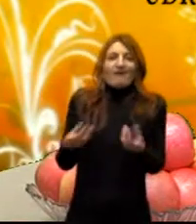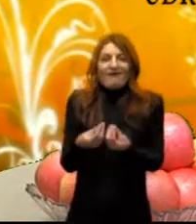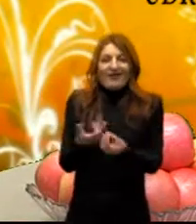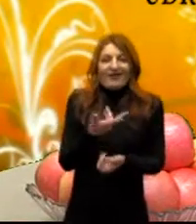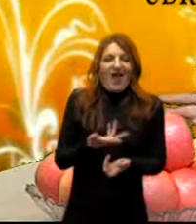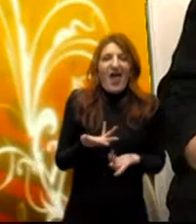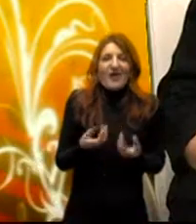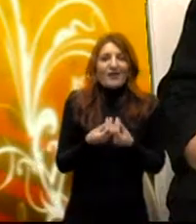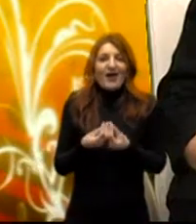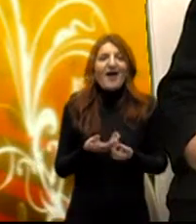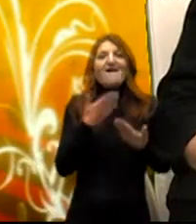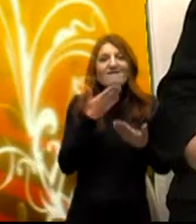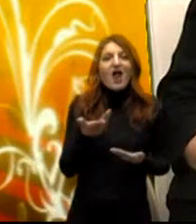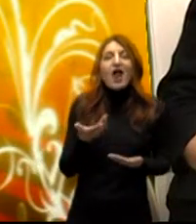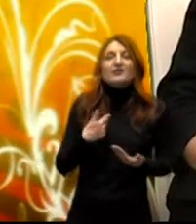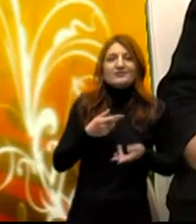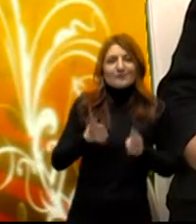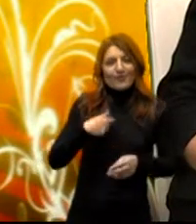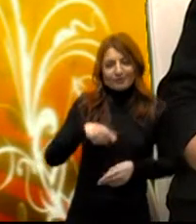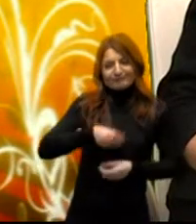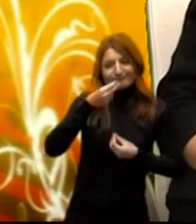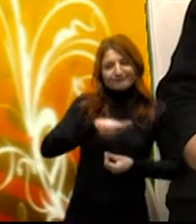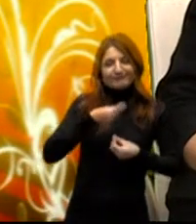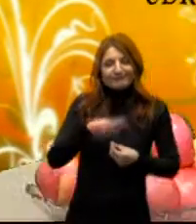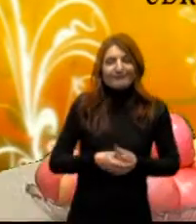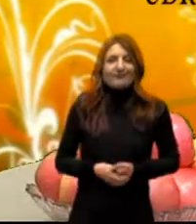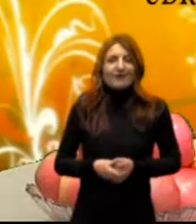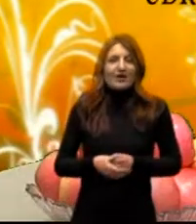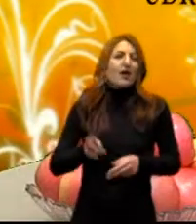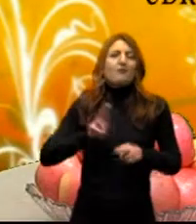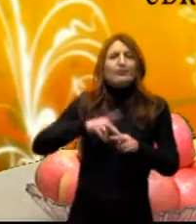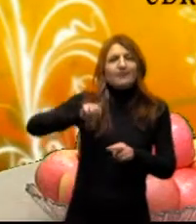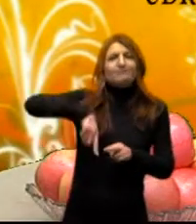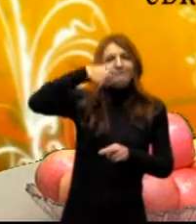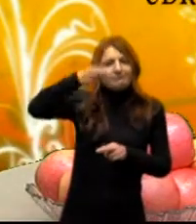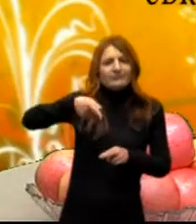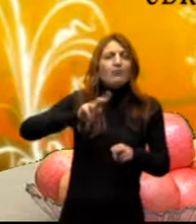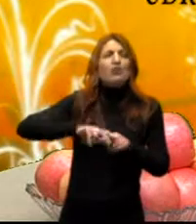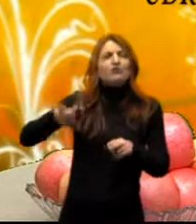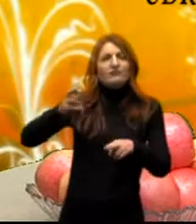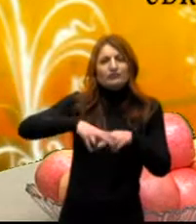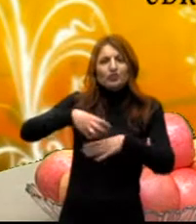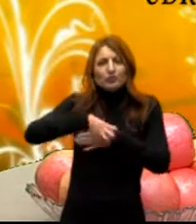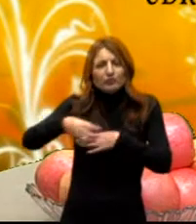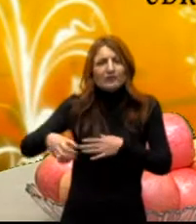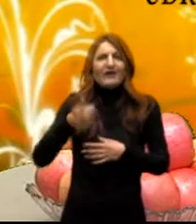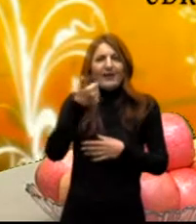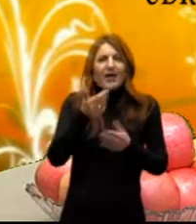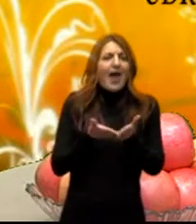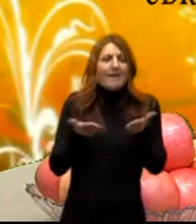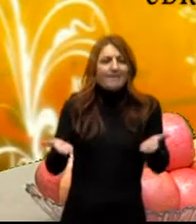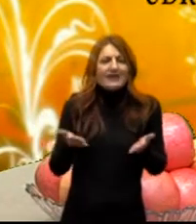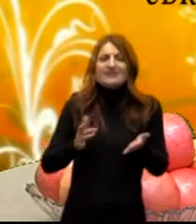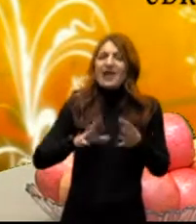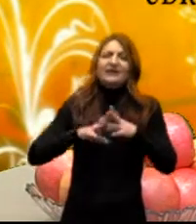eto... Ja vama što ste mi omogućili da dođem. Ali mi ćemo jednom na jesen razgovarati dulje, jednu cijelu emisiju. Vjerojatno sa